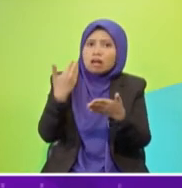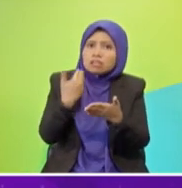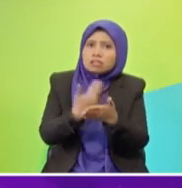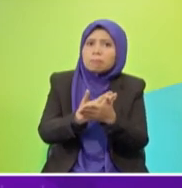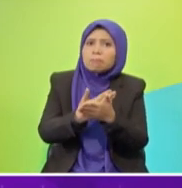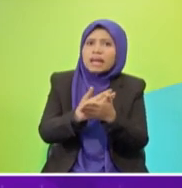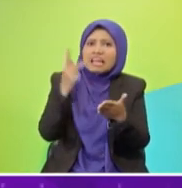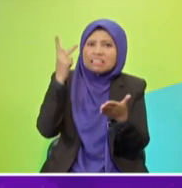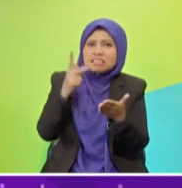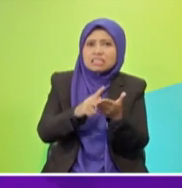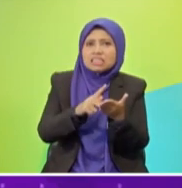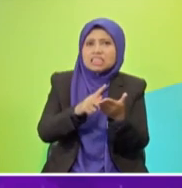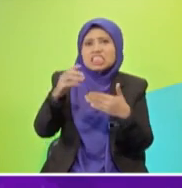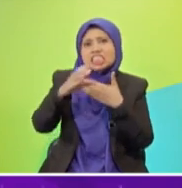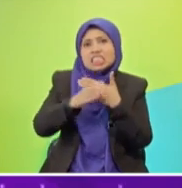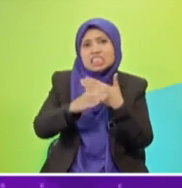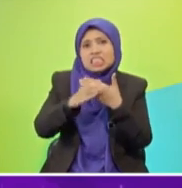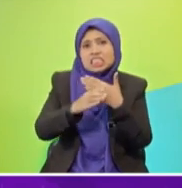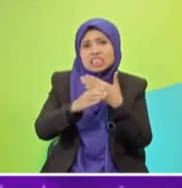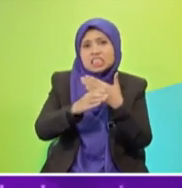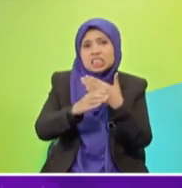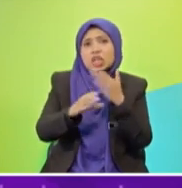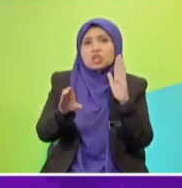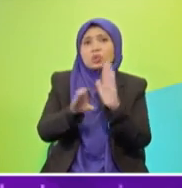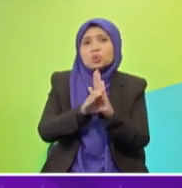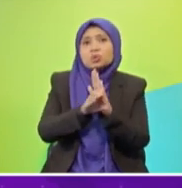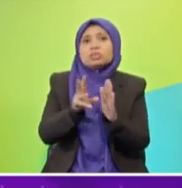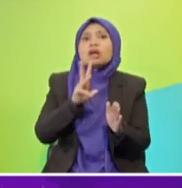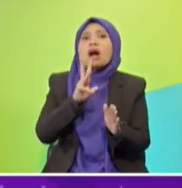kemalangan seperti terkena air panas